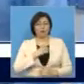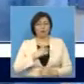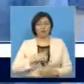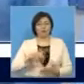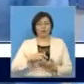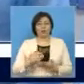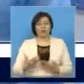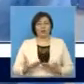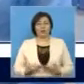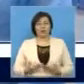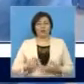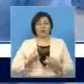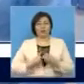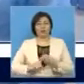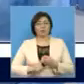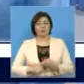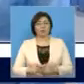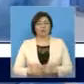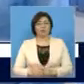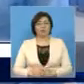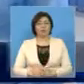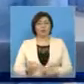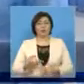байланысты. Енді осы